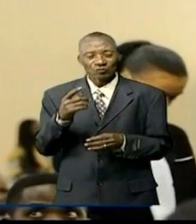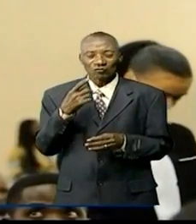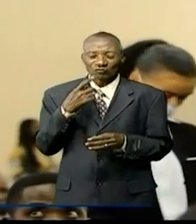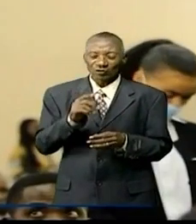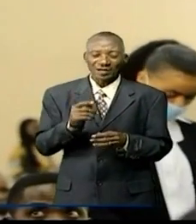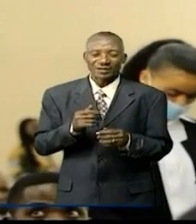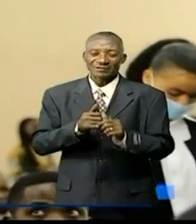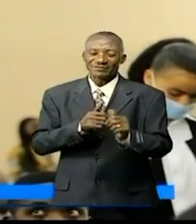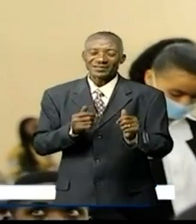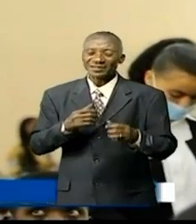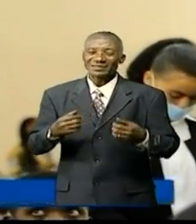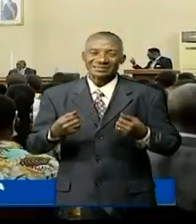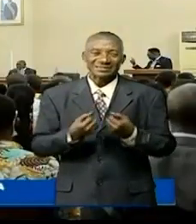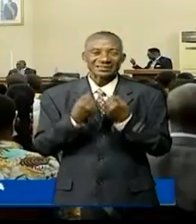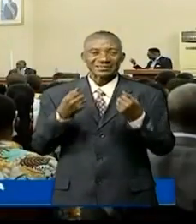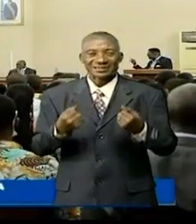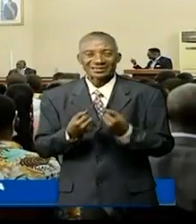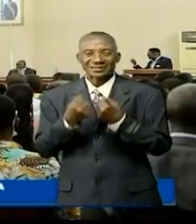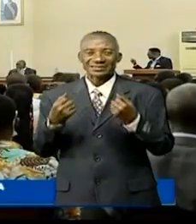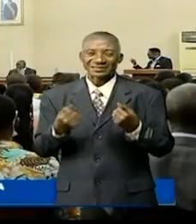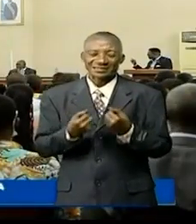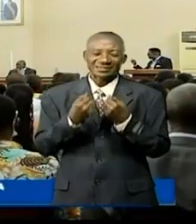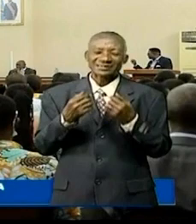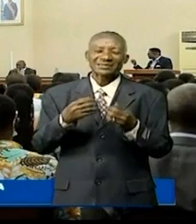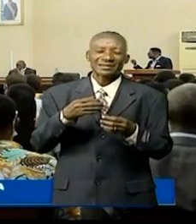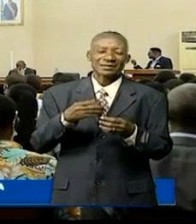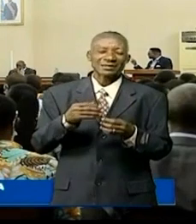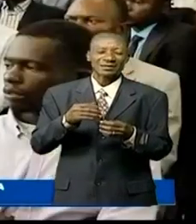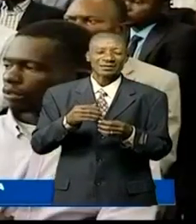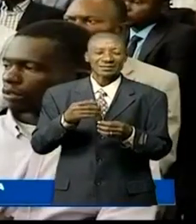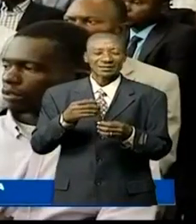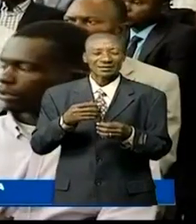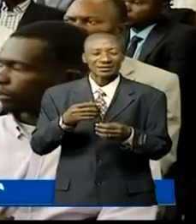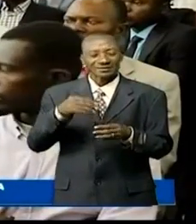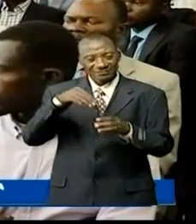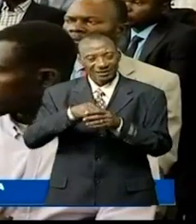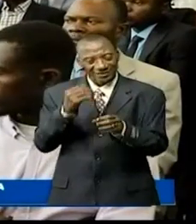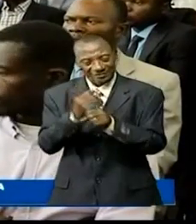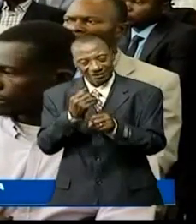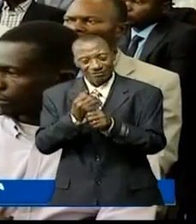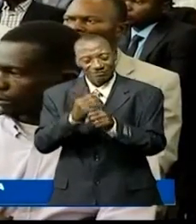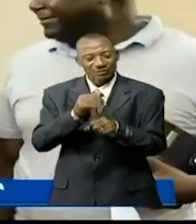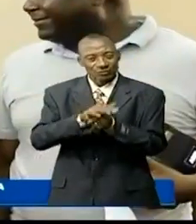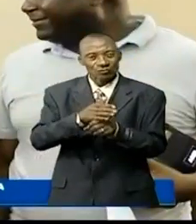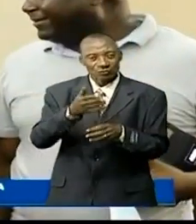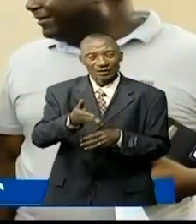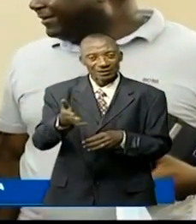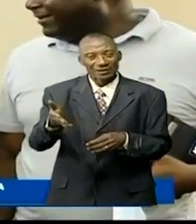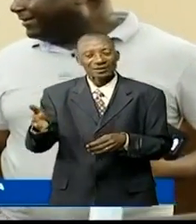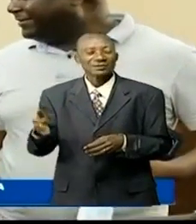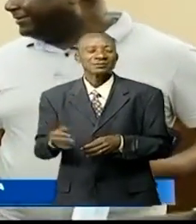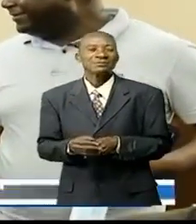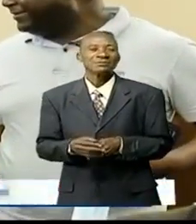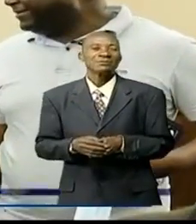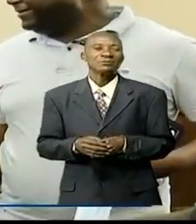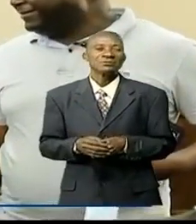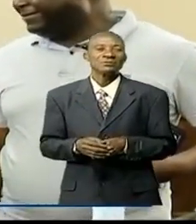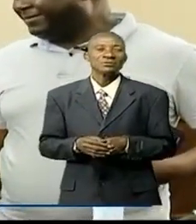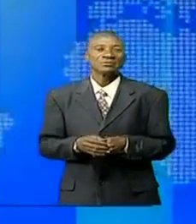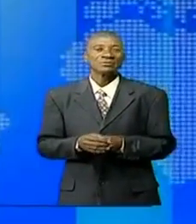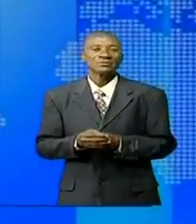provoqués par les ouvrages mal réalisés par les soi-disant ingénieurs improvisés ou mal